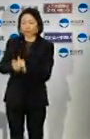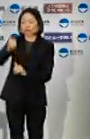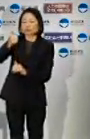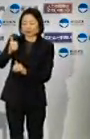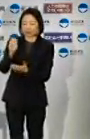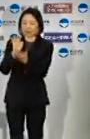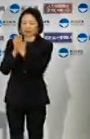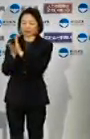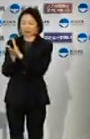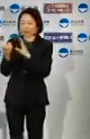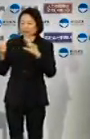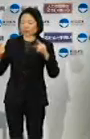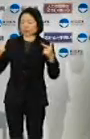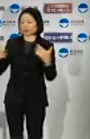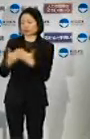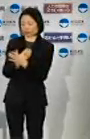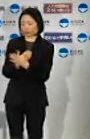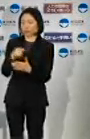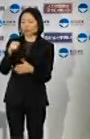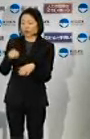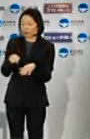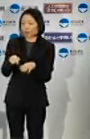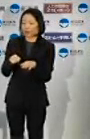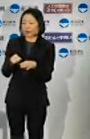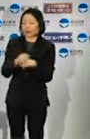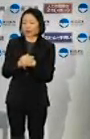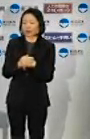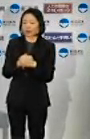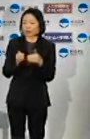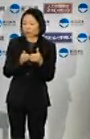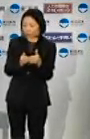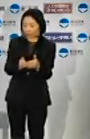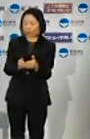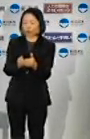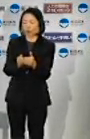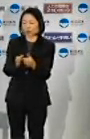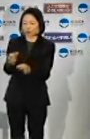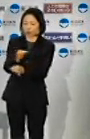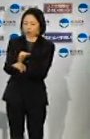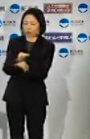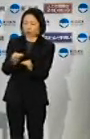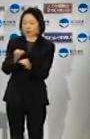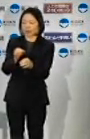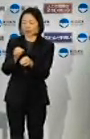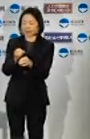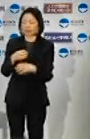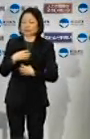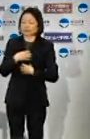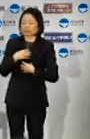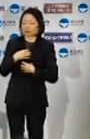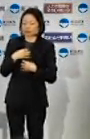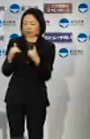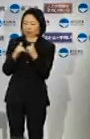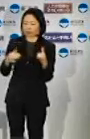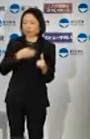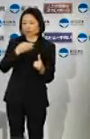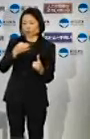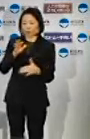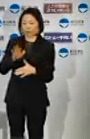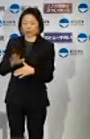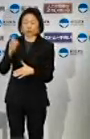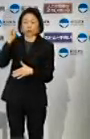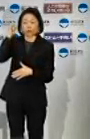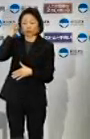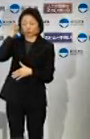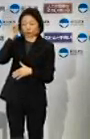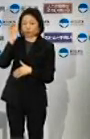からは、まあ航路ですとか船舶の維持運航体制についてこう不安視するような声も聞かれるようなんですけれども、